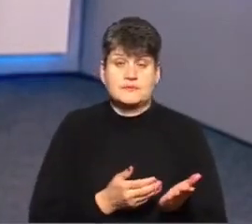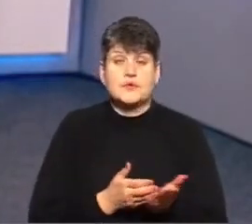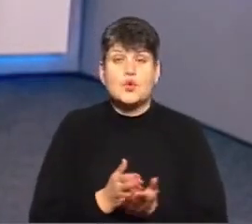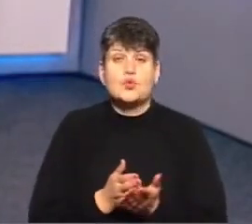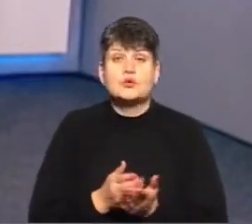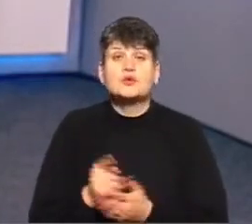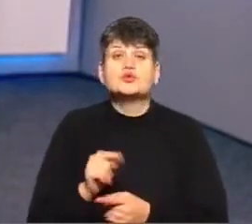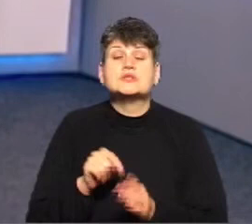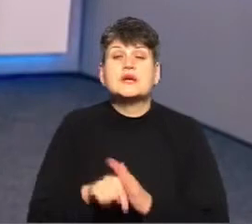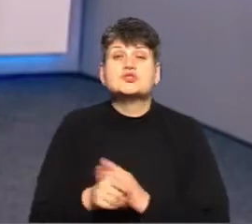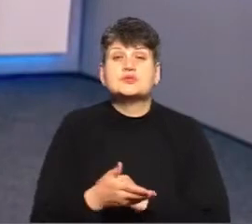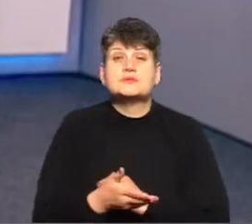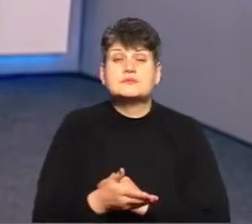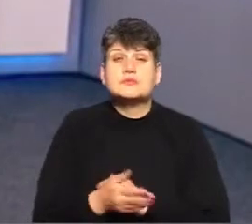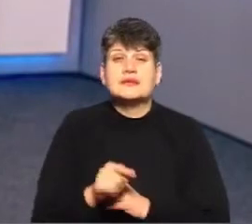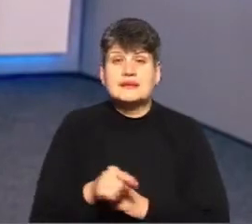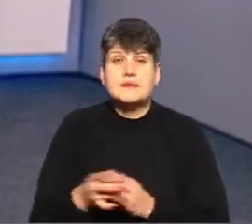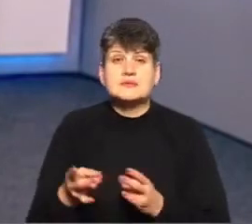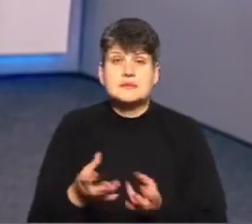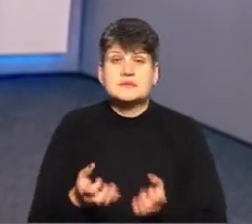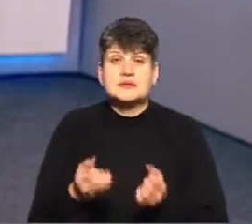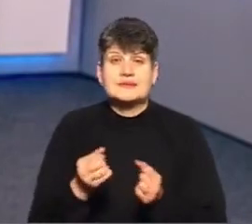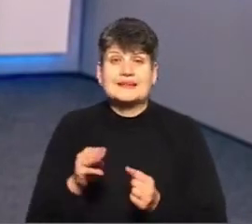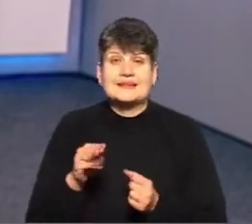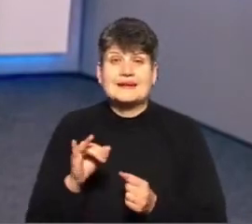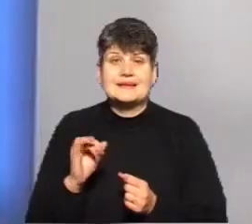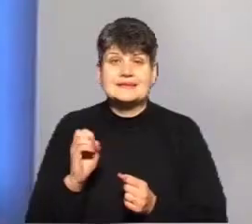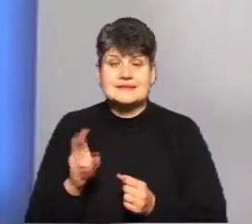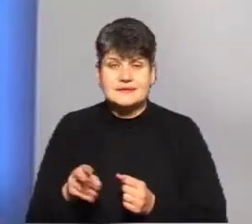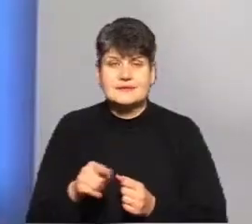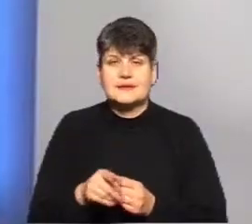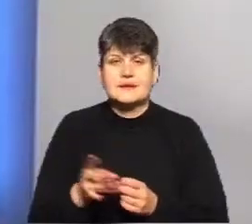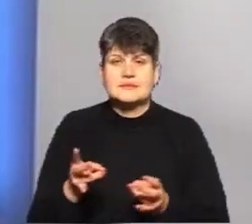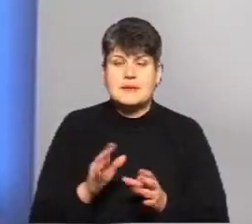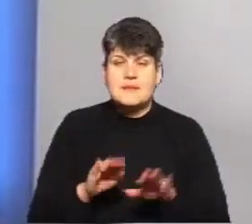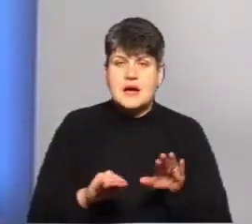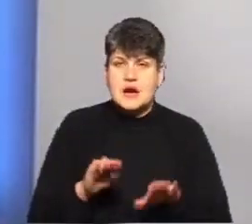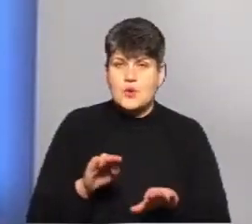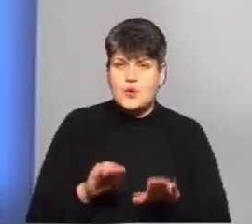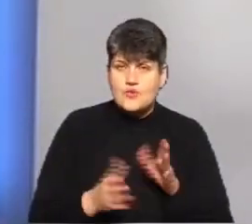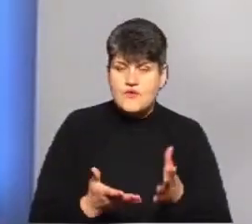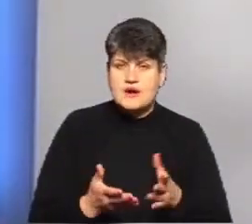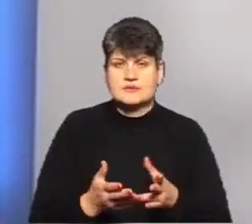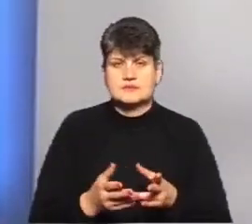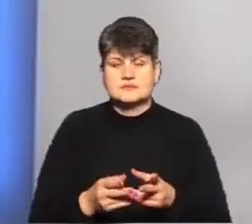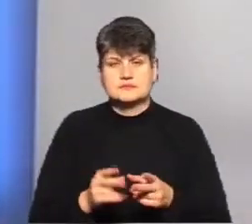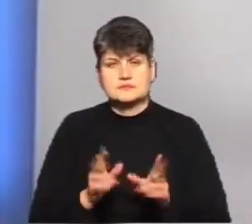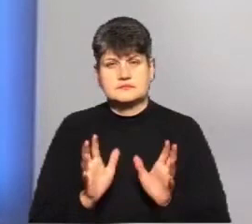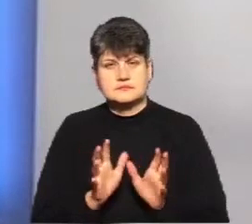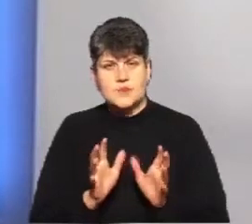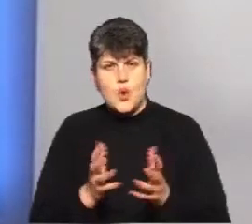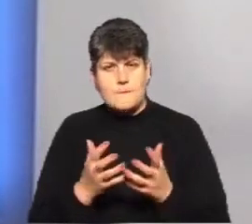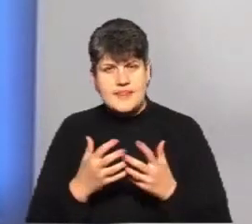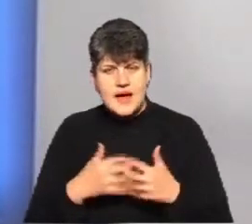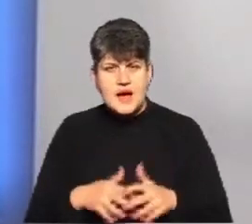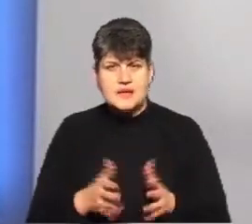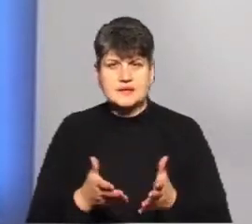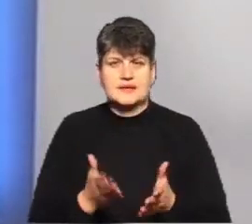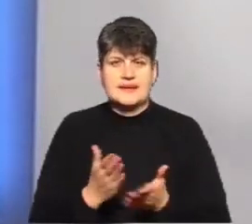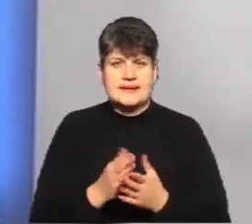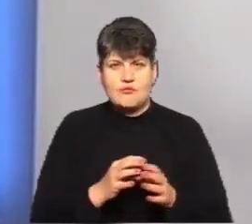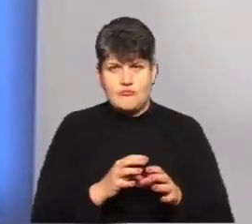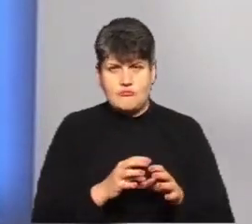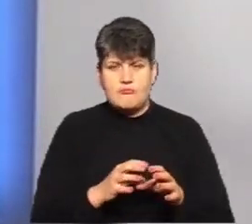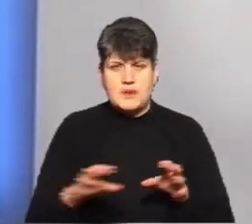значить? Там треба утримувати тиск. Там треба регулювати, там треба утримувати обладнання, яке є на мережі. Треба за